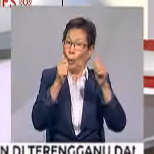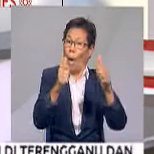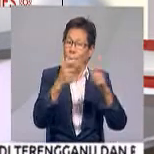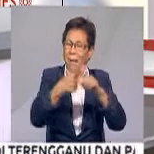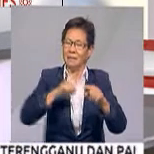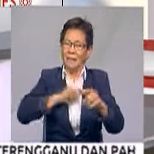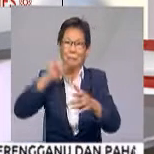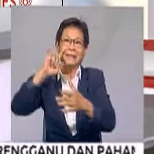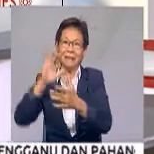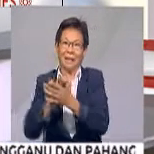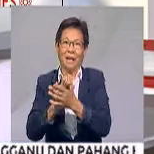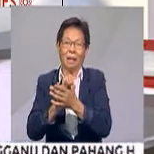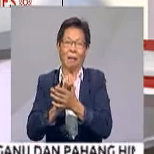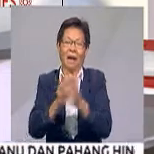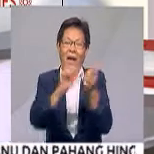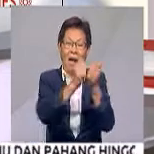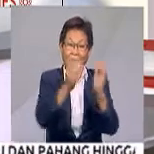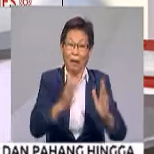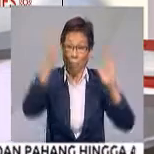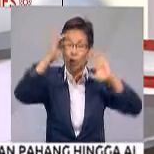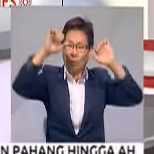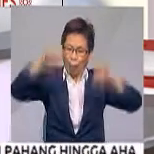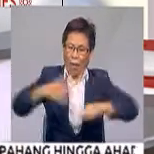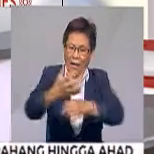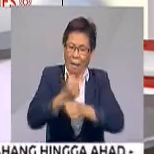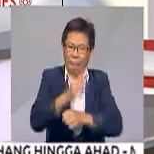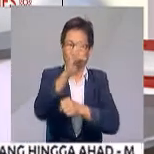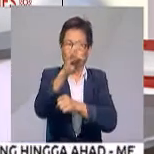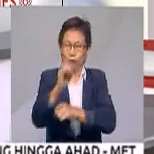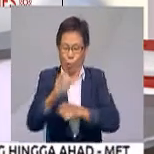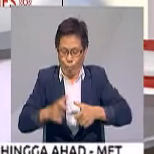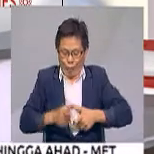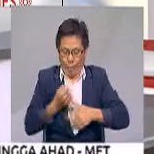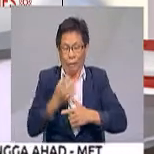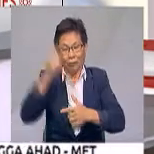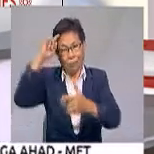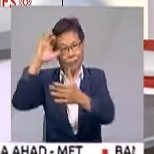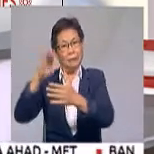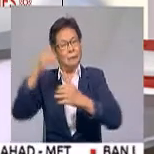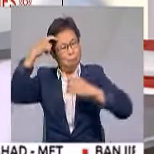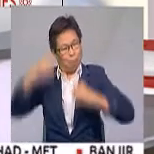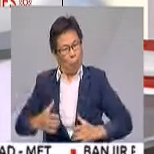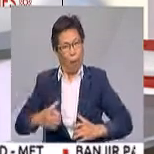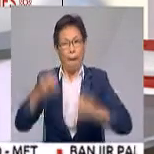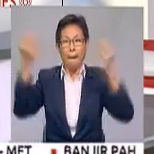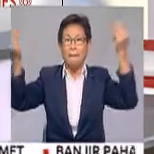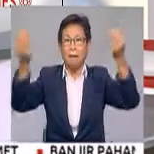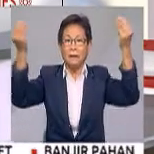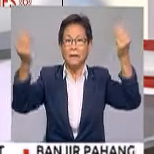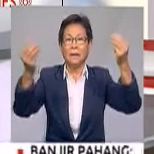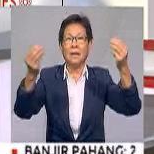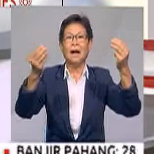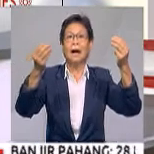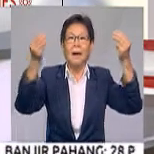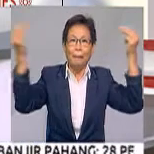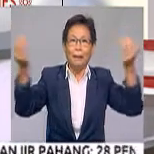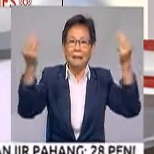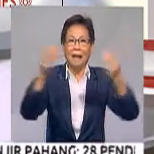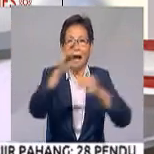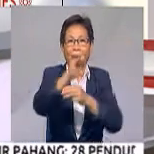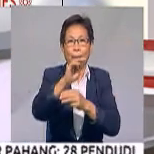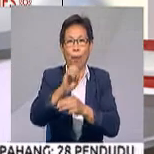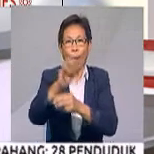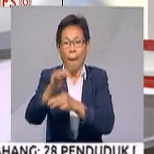saya yakin ya, yang atlet negara mampu mencapainya. Ya, keyakinan itu disuarakan Presiden Majlis Olimpik Malaysia, Datuk Seri